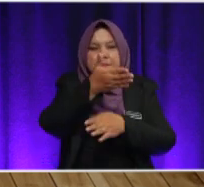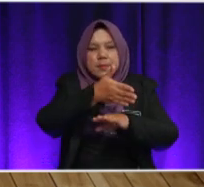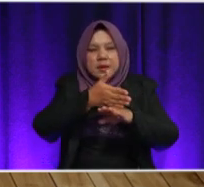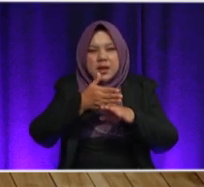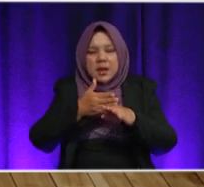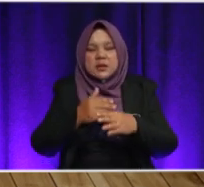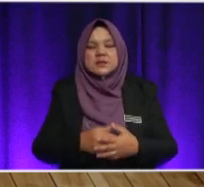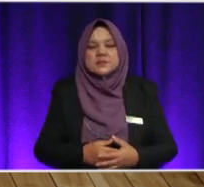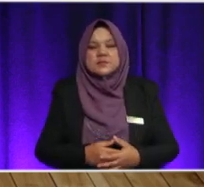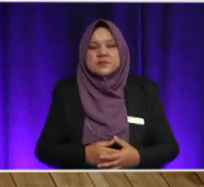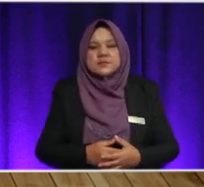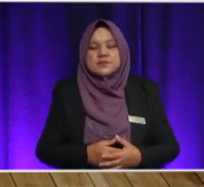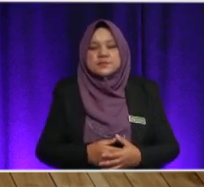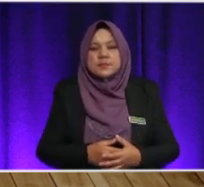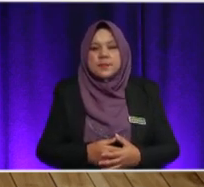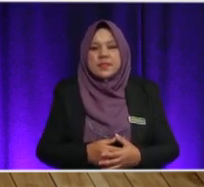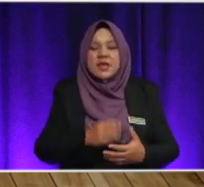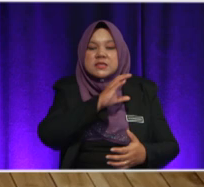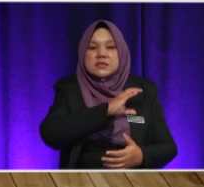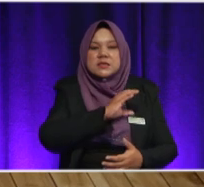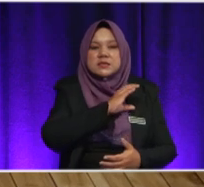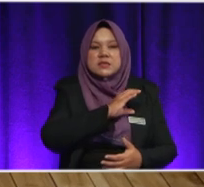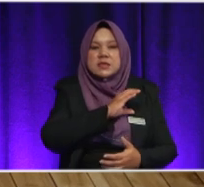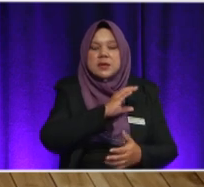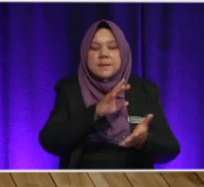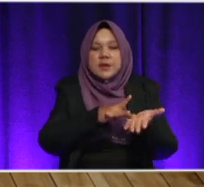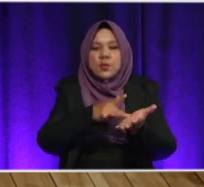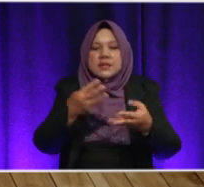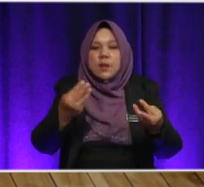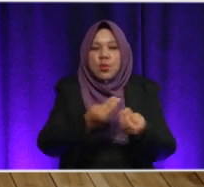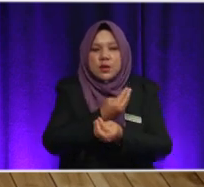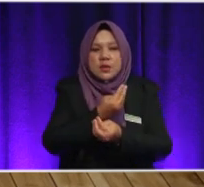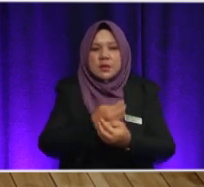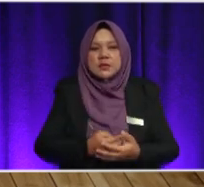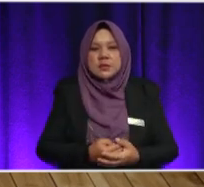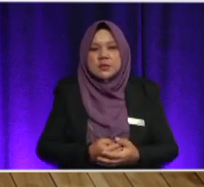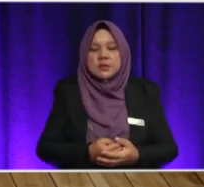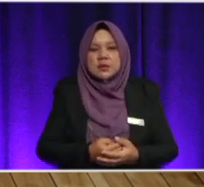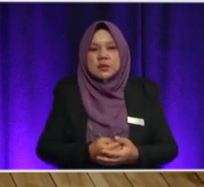seterusnya kita lihat apakah ciri-ciri perubahan mode ciri-ciri